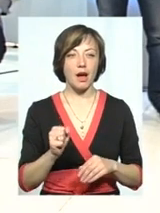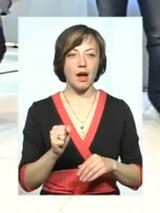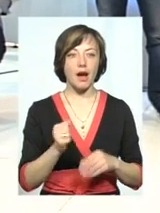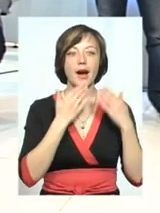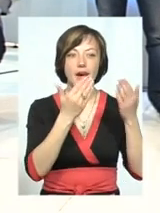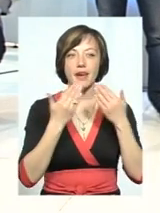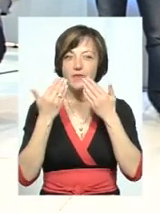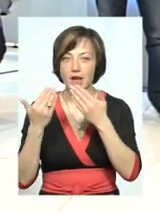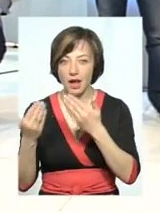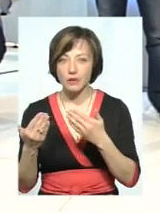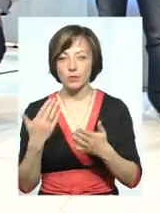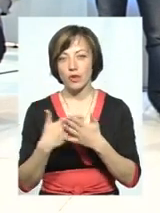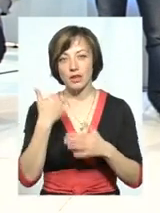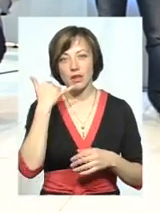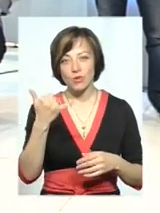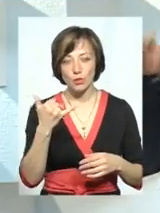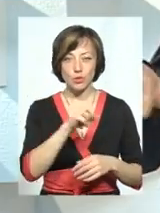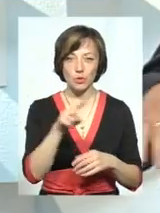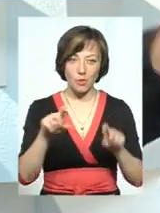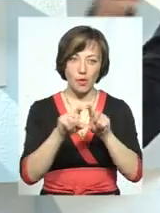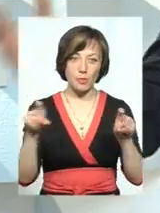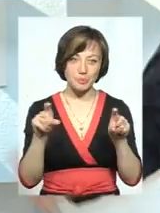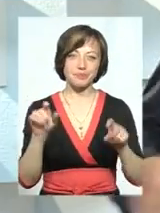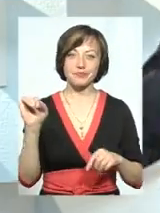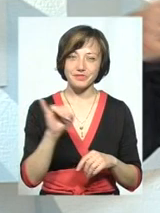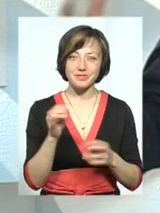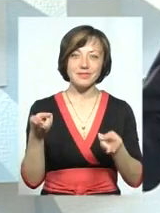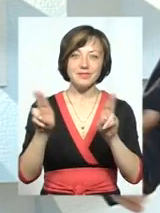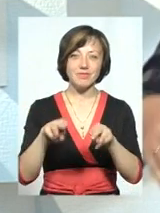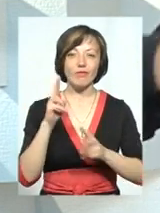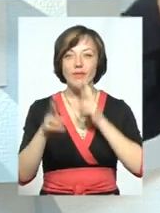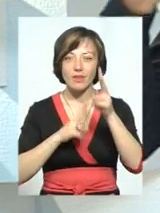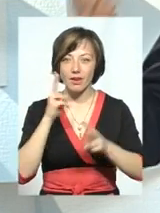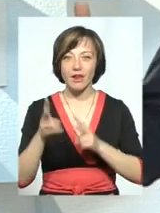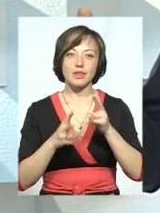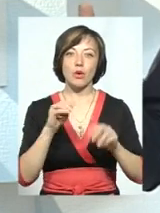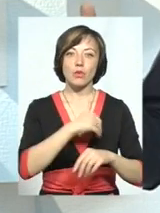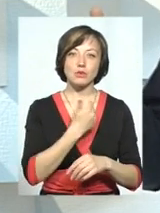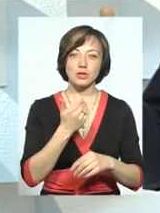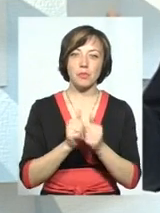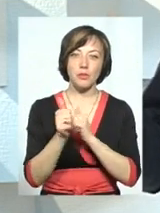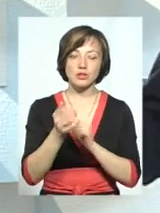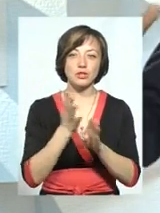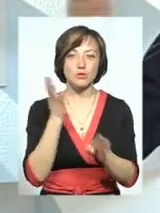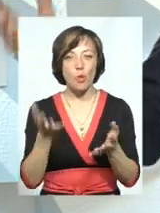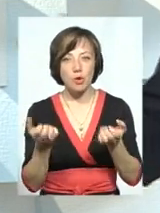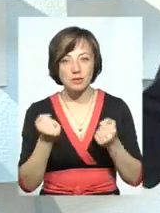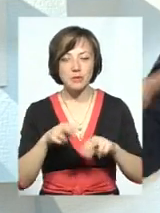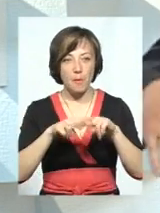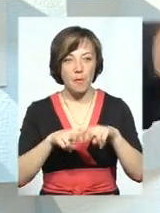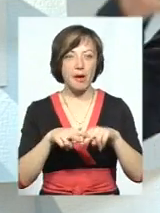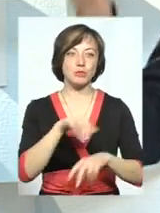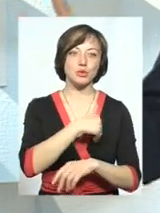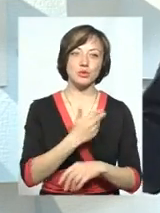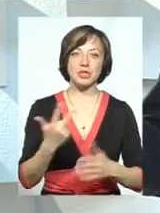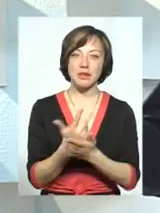референдум, то от, телефонуйте по такому-то телефону і там залишайте скарги, там, хочете поза чергою отримати паспорт,